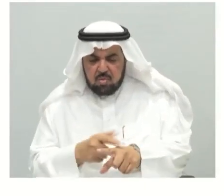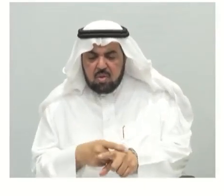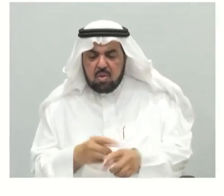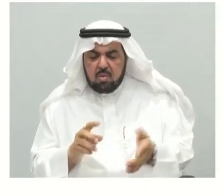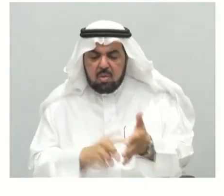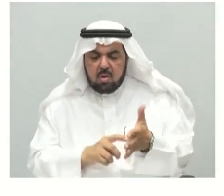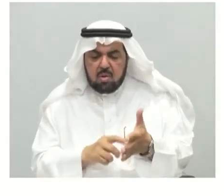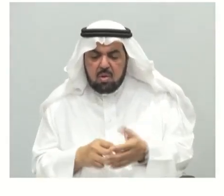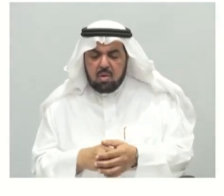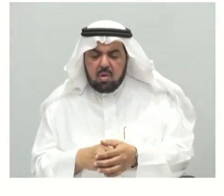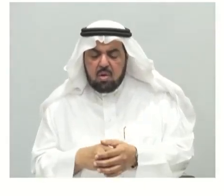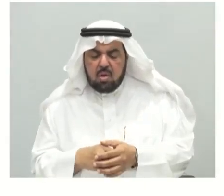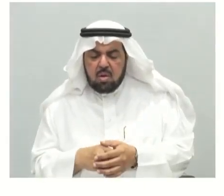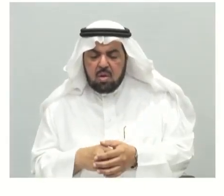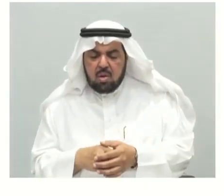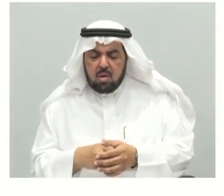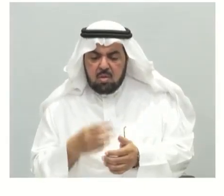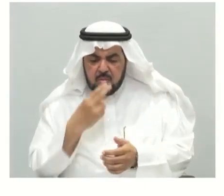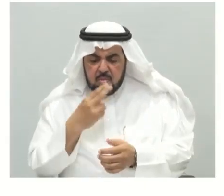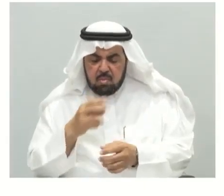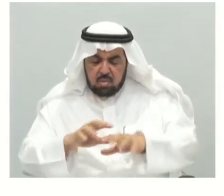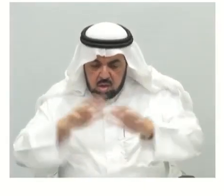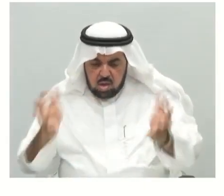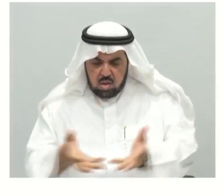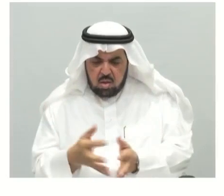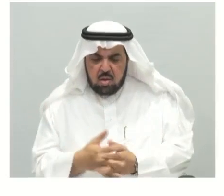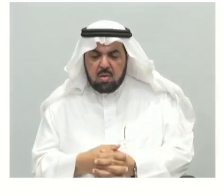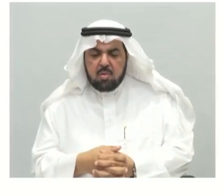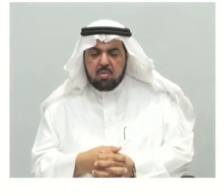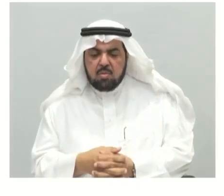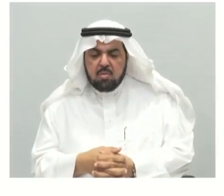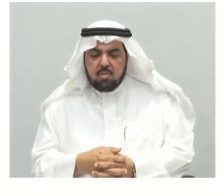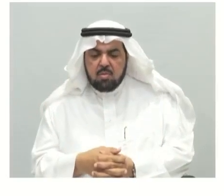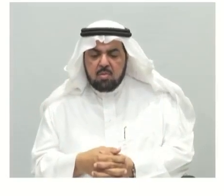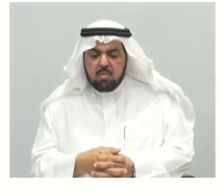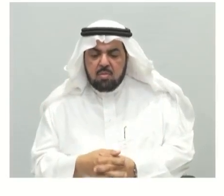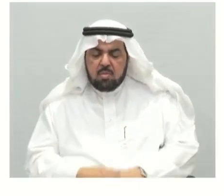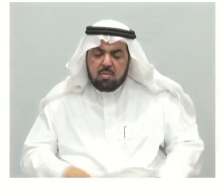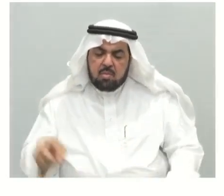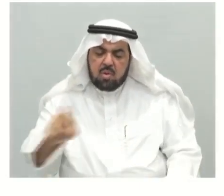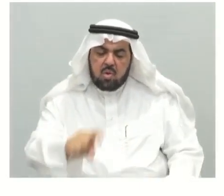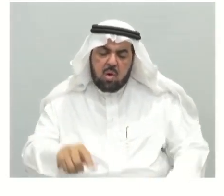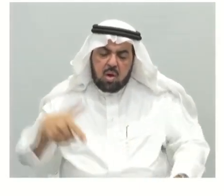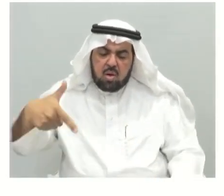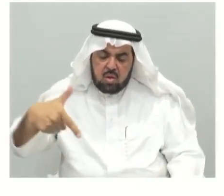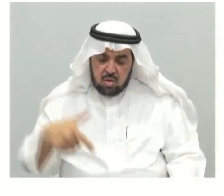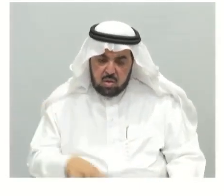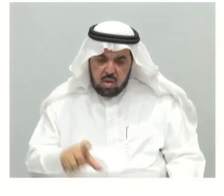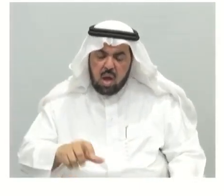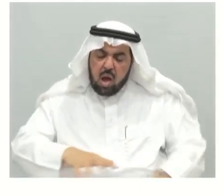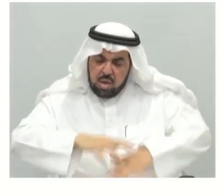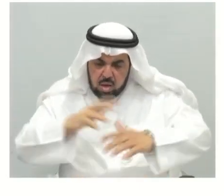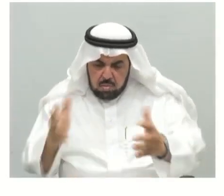للاحساس في بالرائحه في بيئتها في السؤال السادس اي